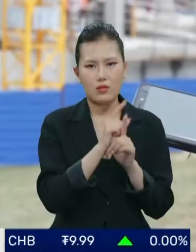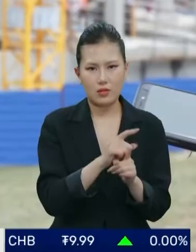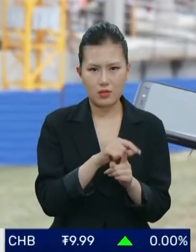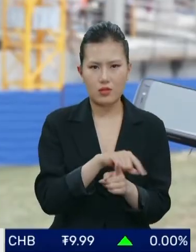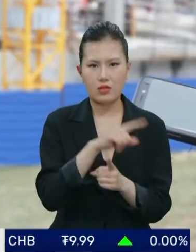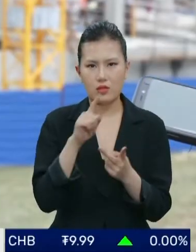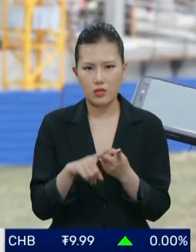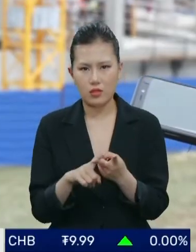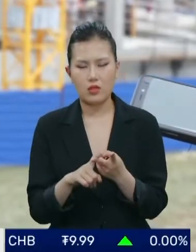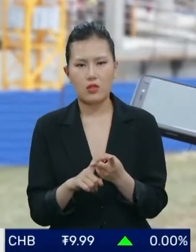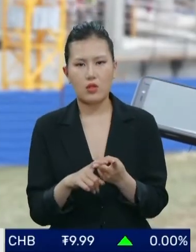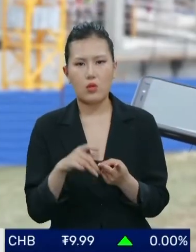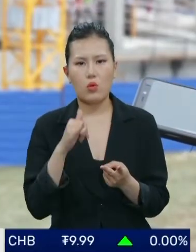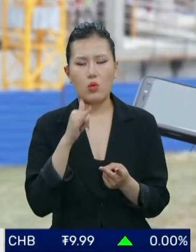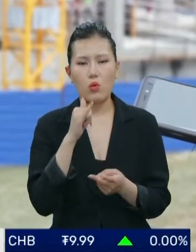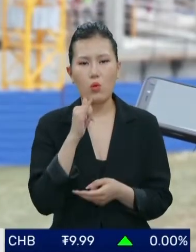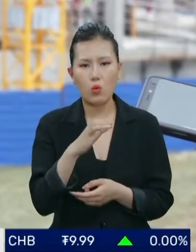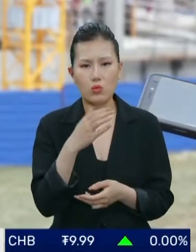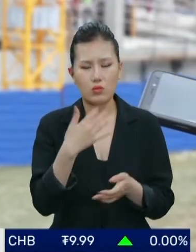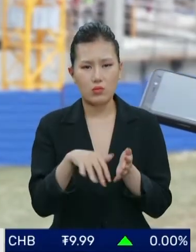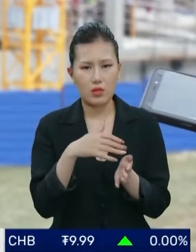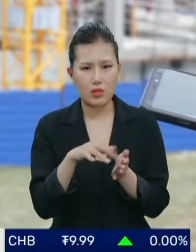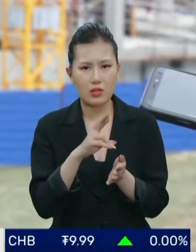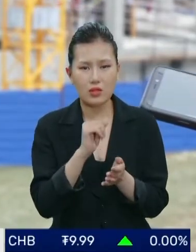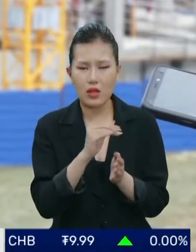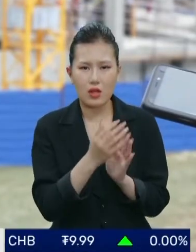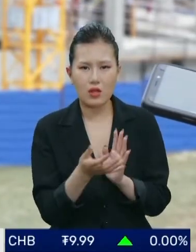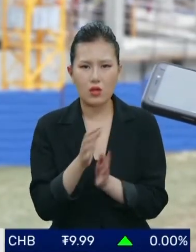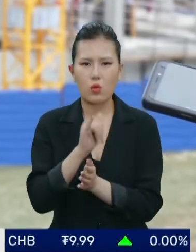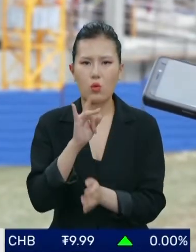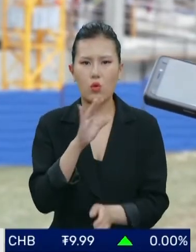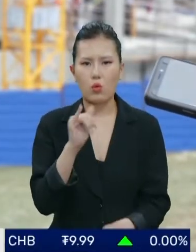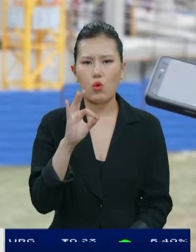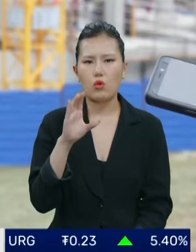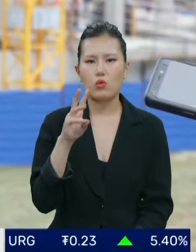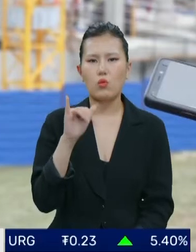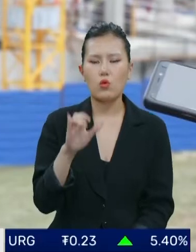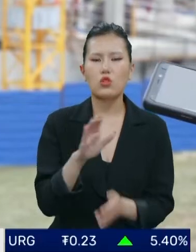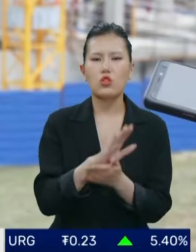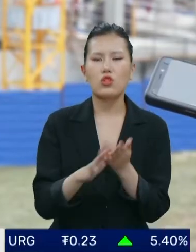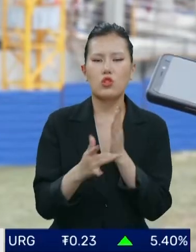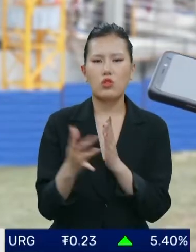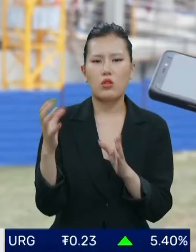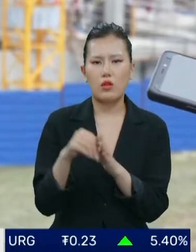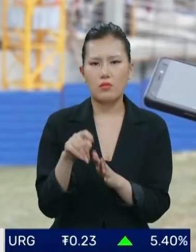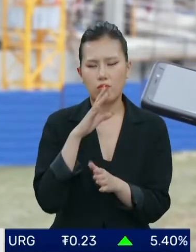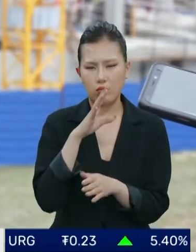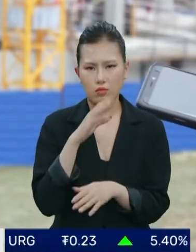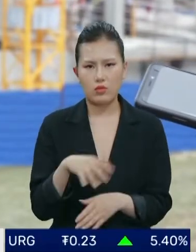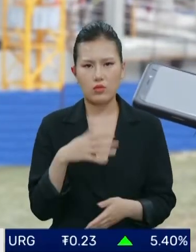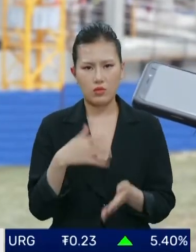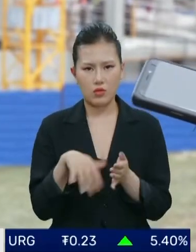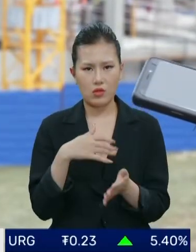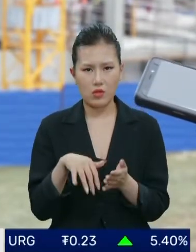хэрэгцээ шаардлагатай бол усны бохирдлын түвшнээс хамаарат урвуу осмос гэсэн энэ технологийн процессыг оруулж танилцуулж байгаа. Өөрөөр хэлбэл бохирдлын түвшнээс